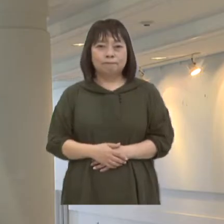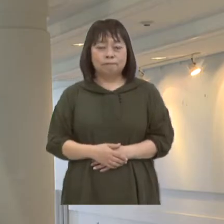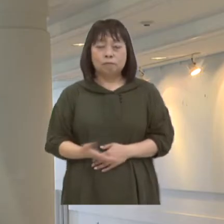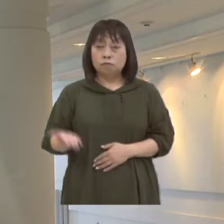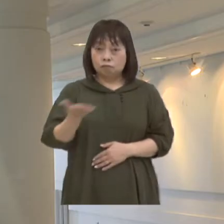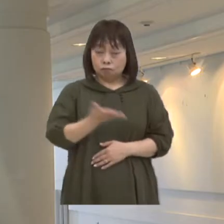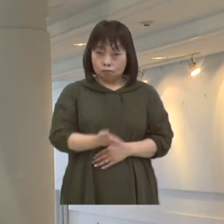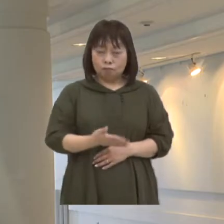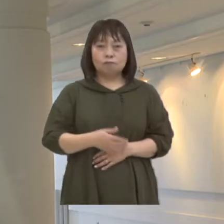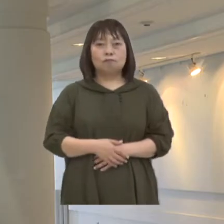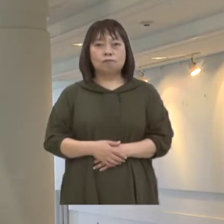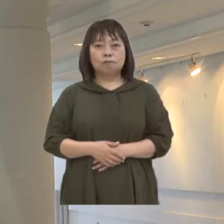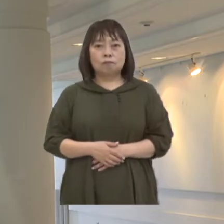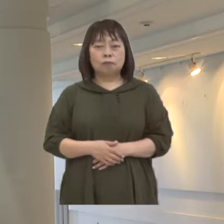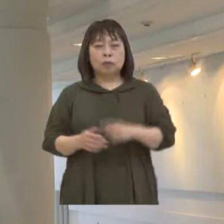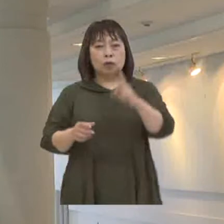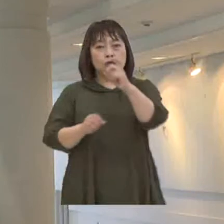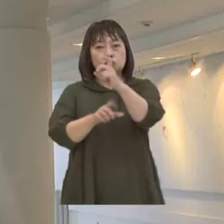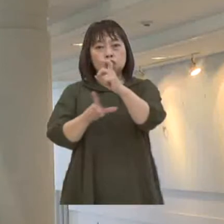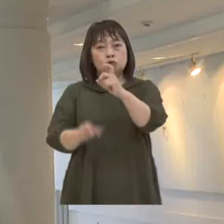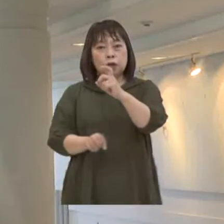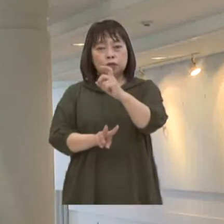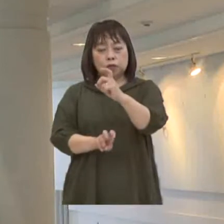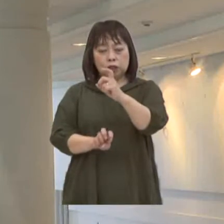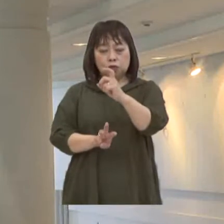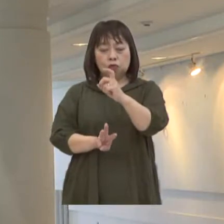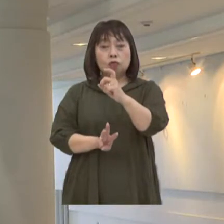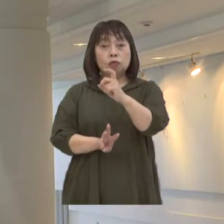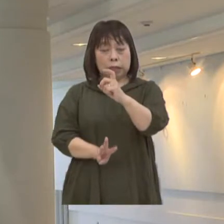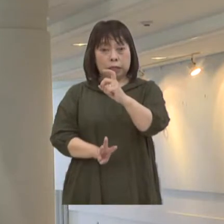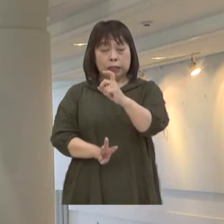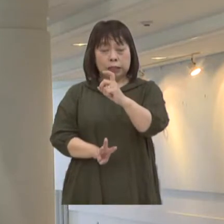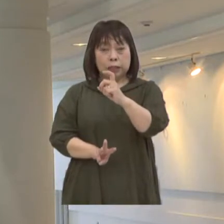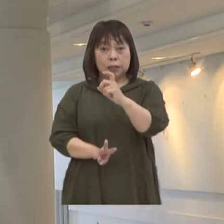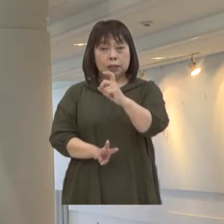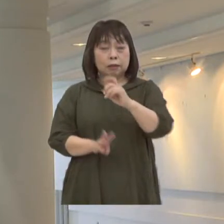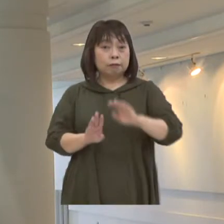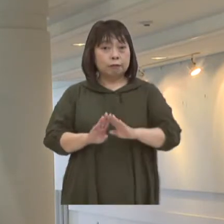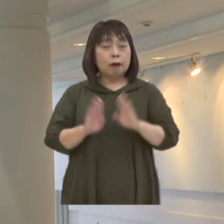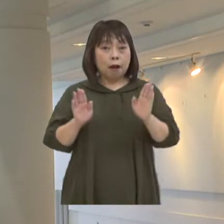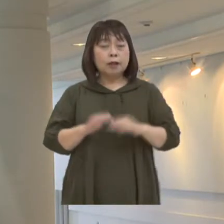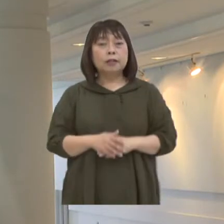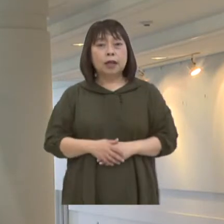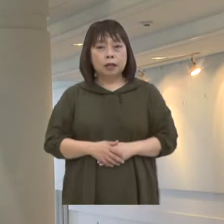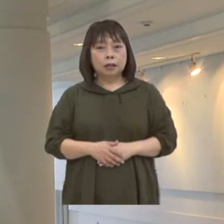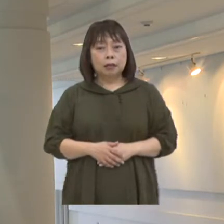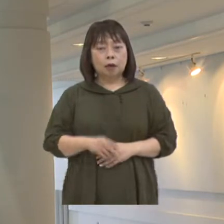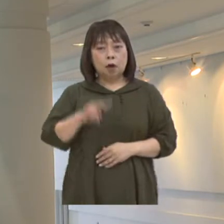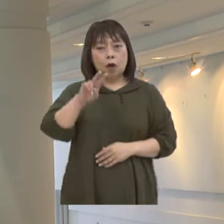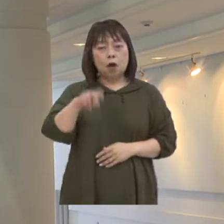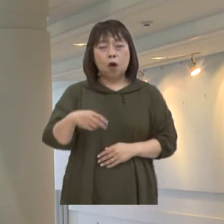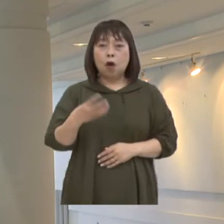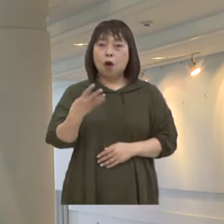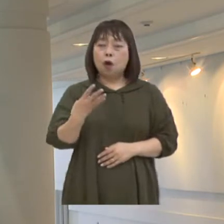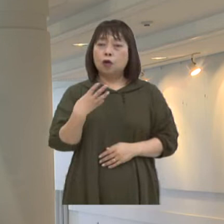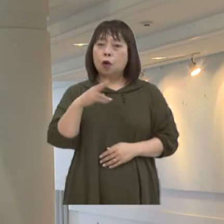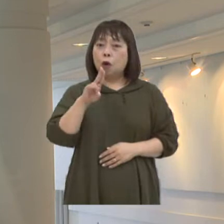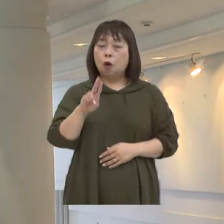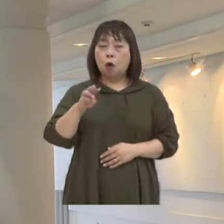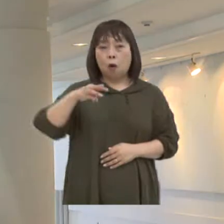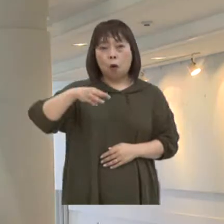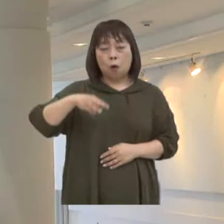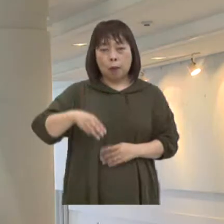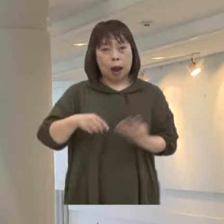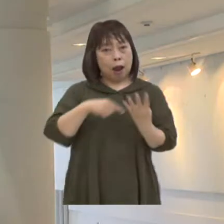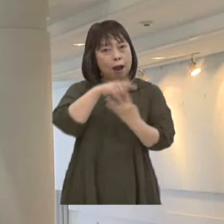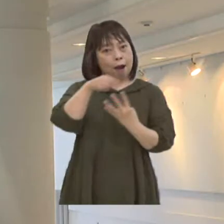次に紹介するのは10月23日日曜日に開催される龍馬四重奏 The